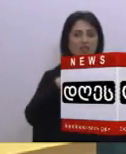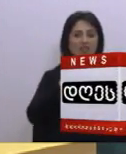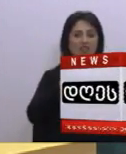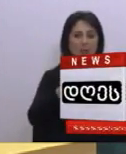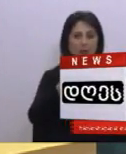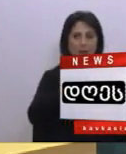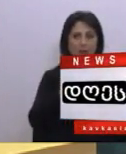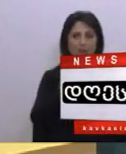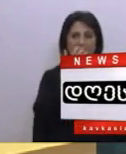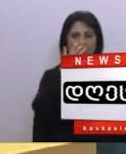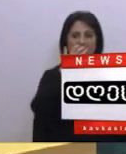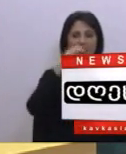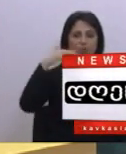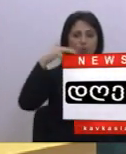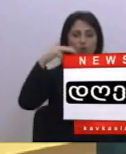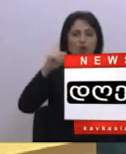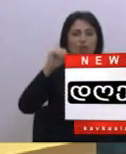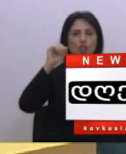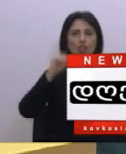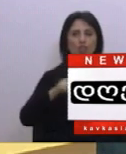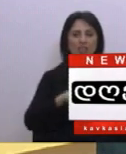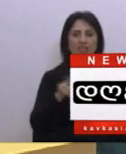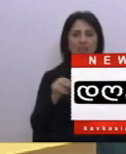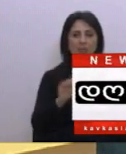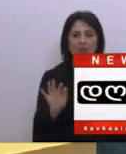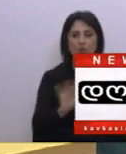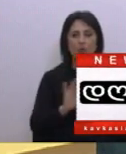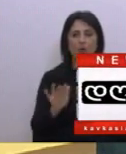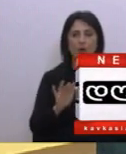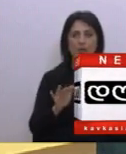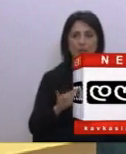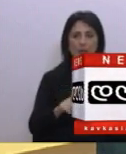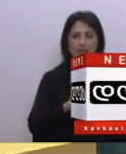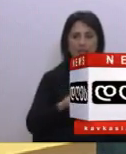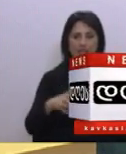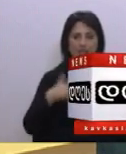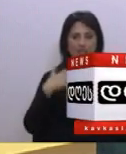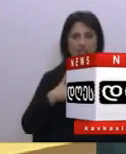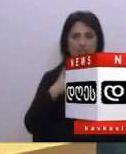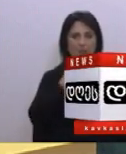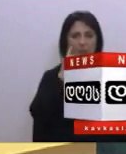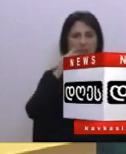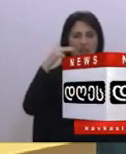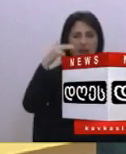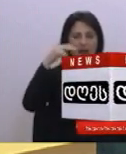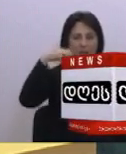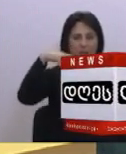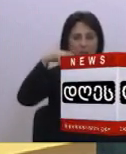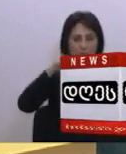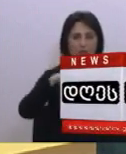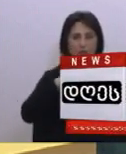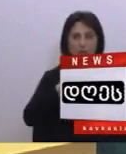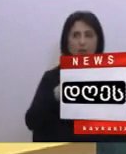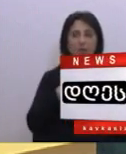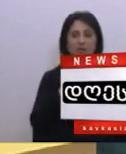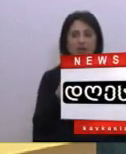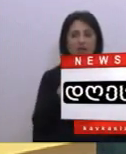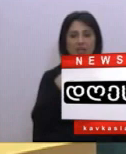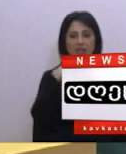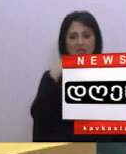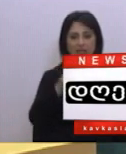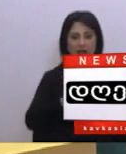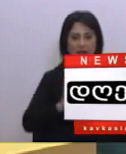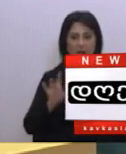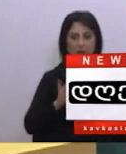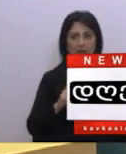da, sitpuri, dronebiti, oșe sa zlebeli, samo șolo, onize bebis, taci care bada, da, mi-a nebis gadar cena. Mida kide vertical